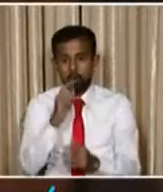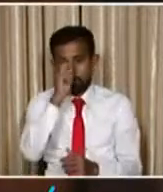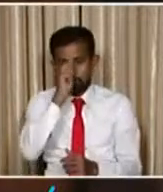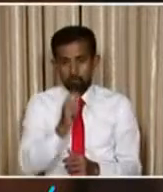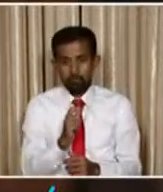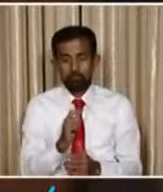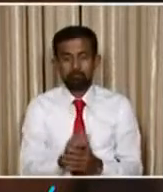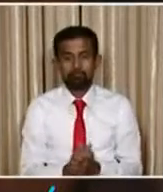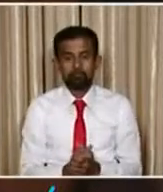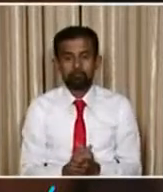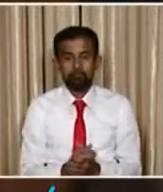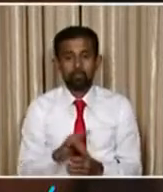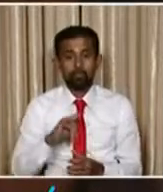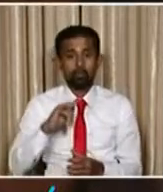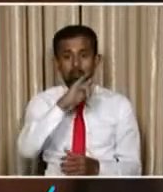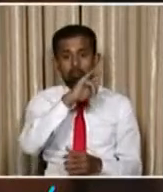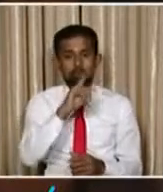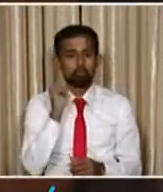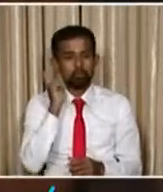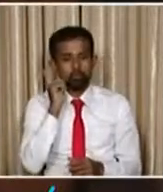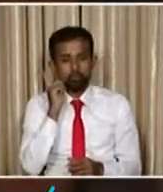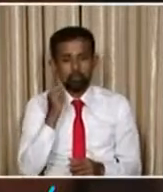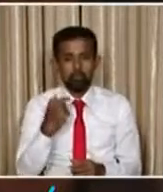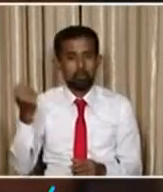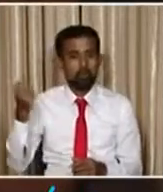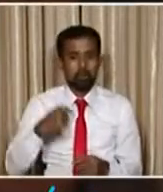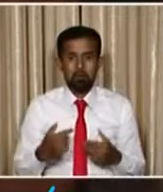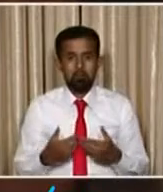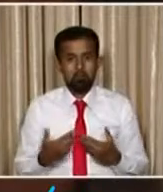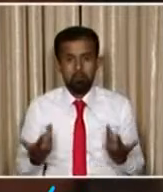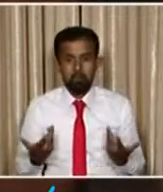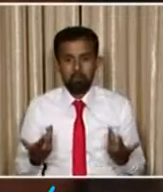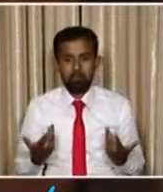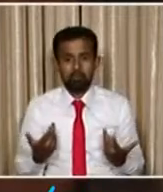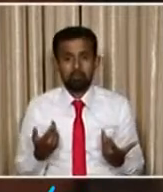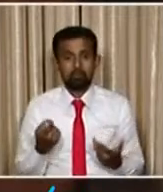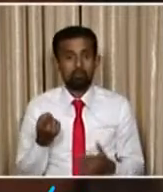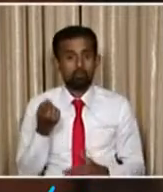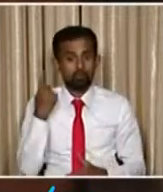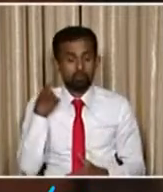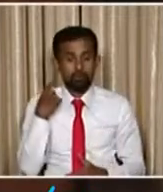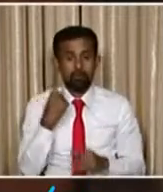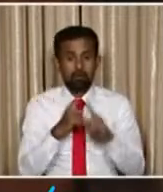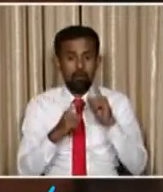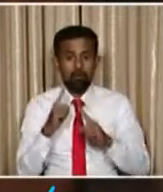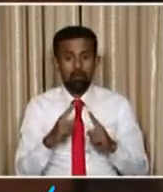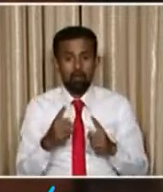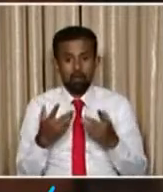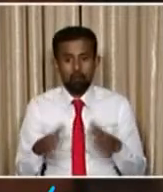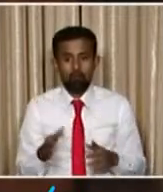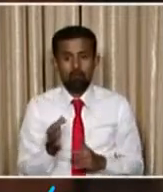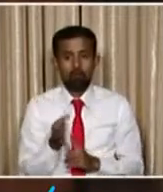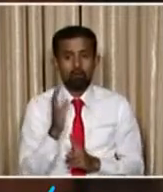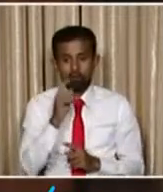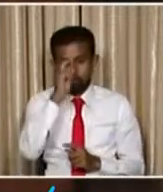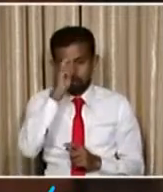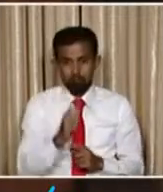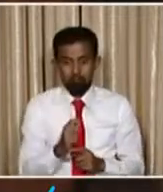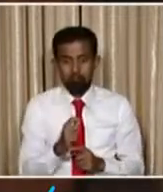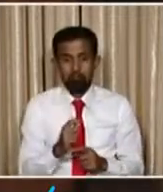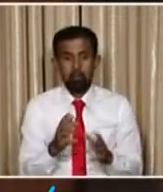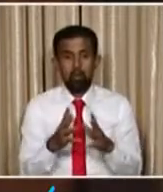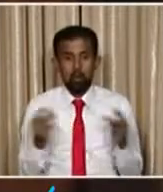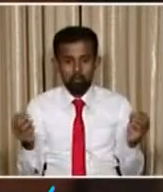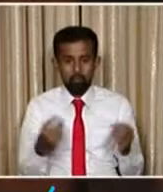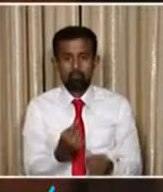போனது. கௌரவ சுமந்திரன் நேற்றைய தினம் சந்தித்து ஜனாதிபதி வாக்குறுதியை தந்திருக்கிறார். நான் இதை நிவர்த்தி செய்வேன். ஆனால்